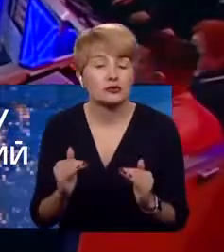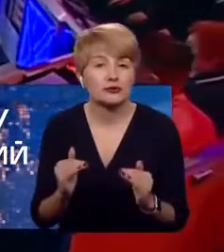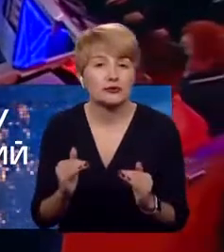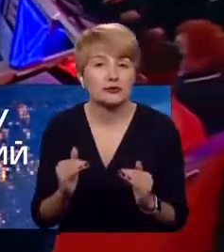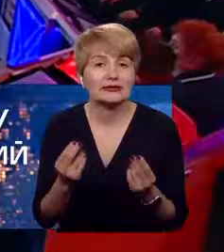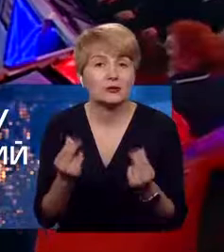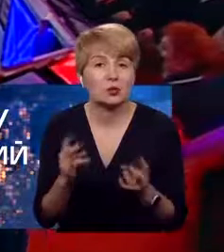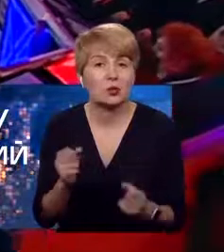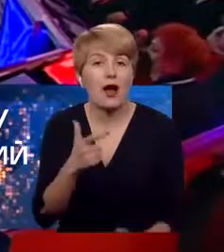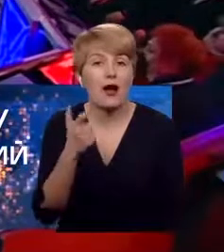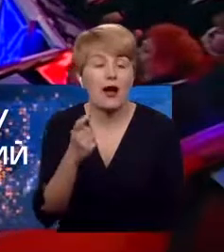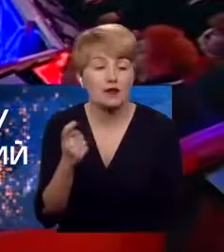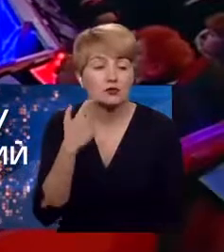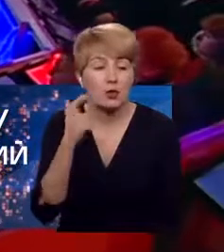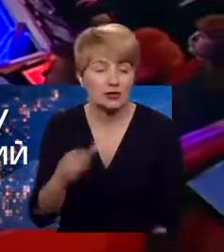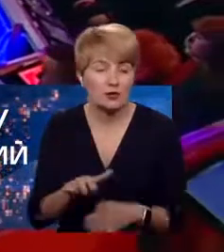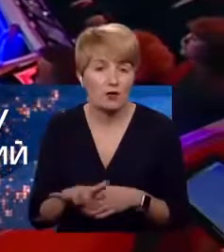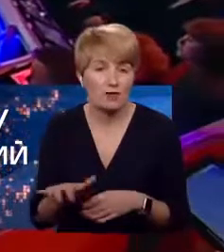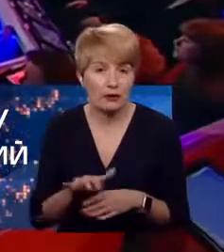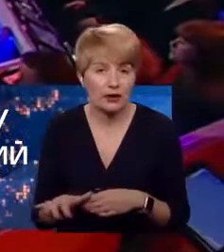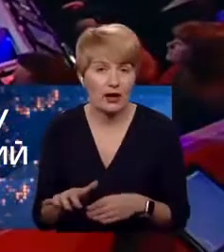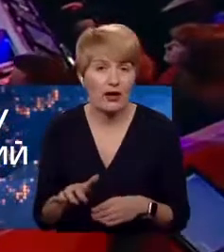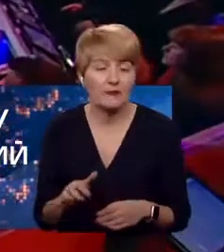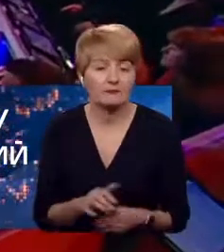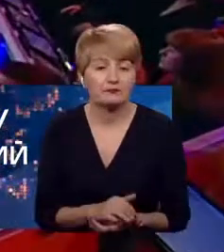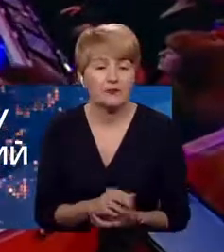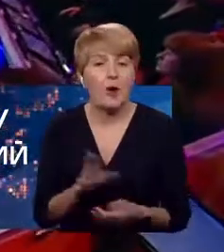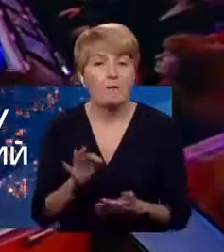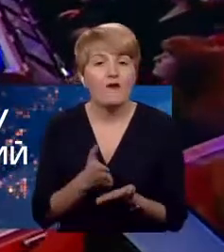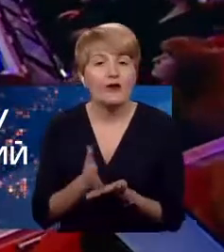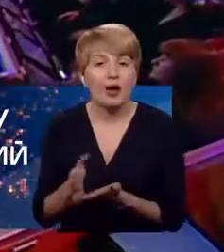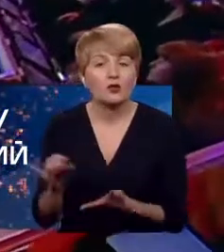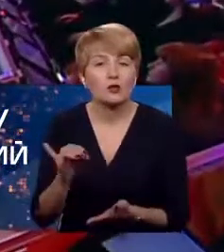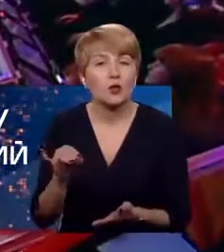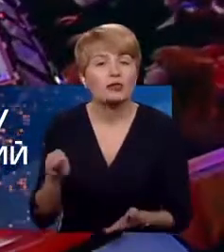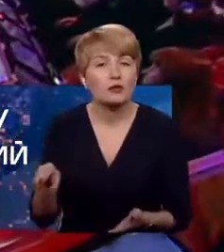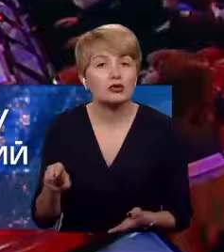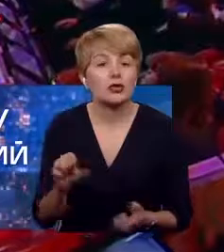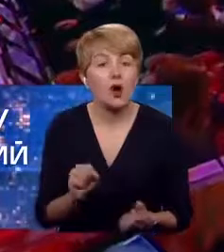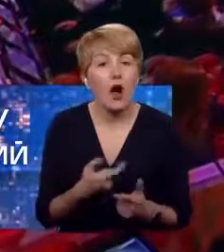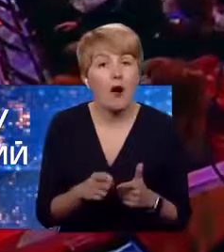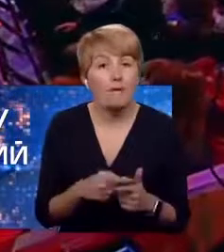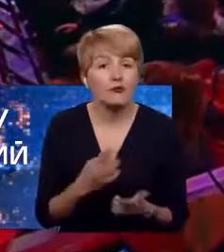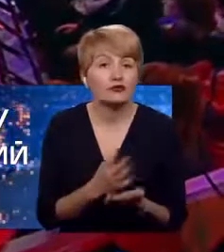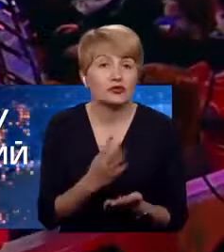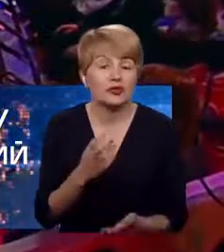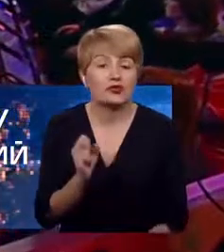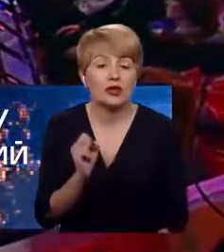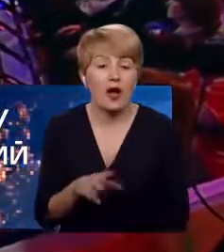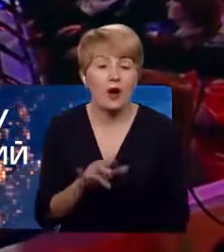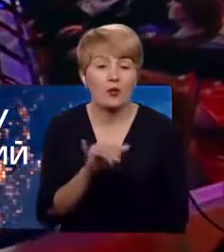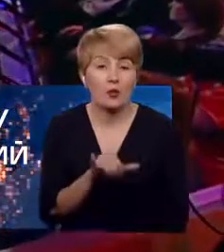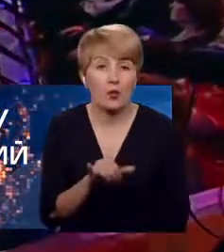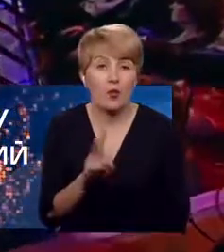газ українського виробника по варіанту Юлії Тимошенко, або в 4 рази, я не знаю, яку частину,